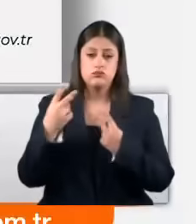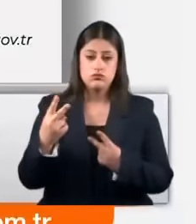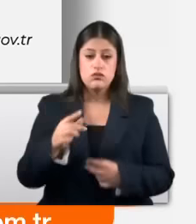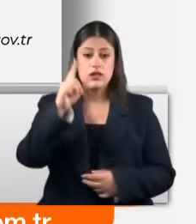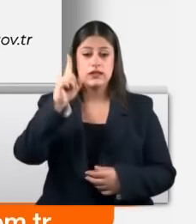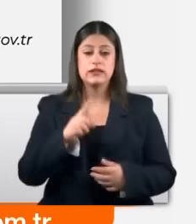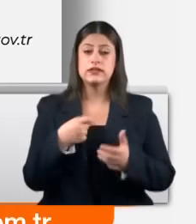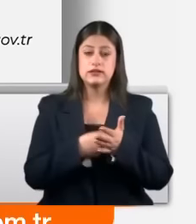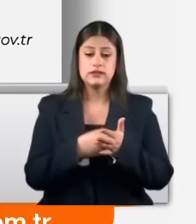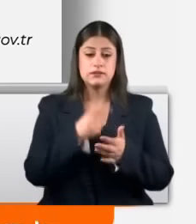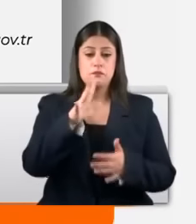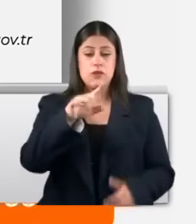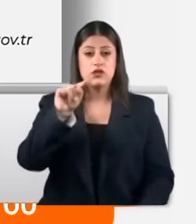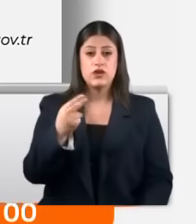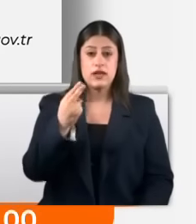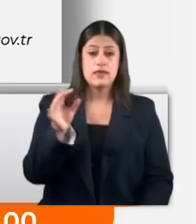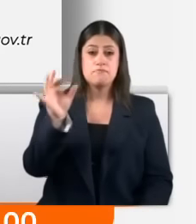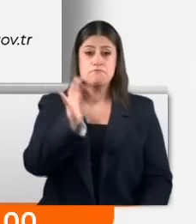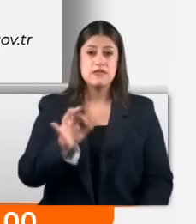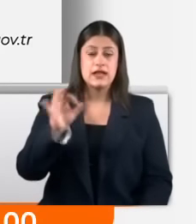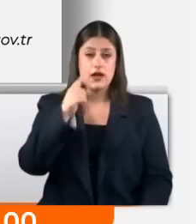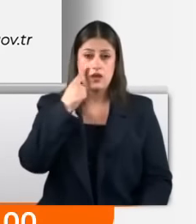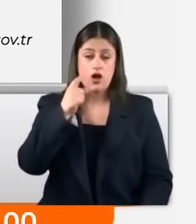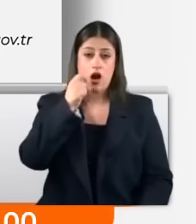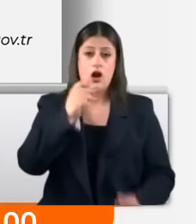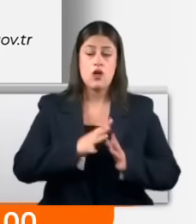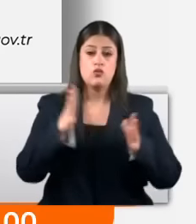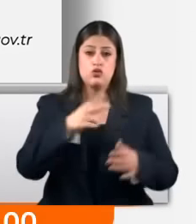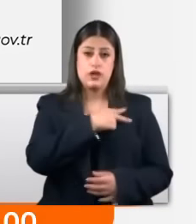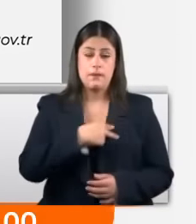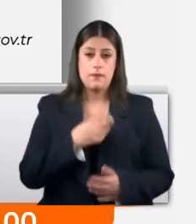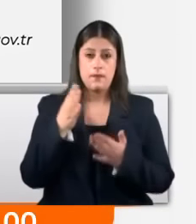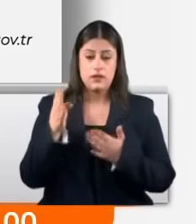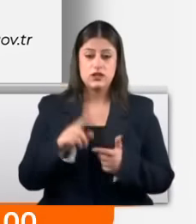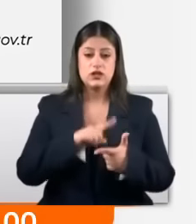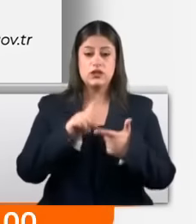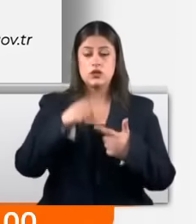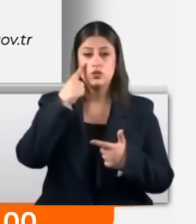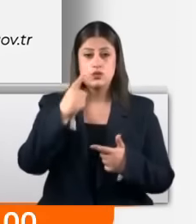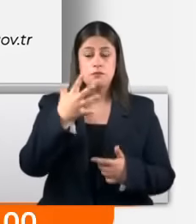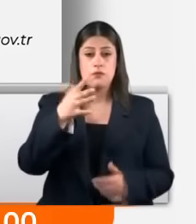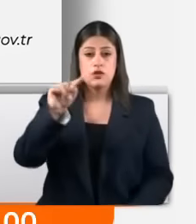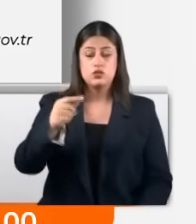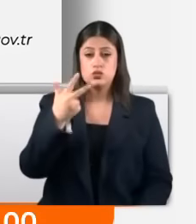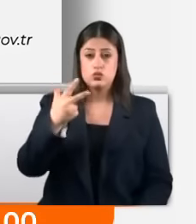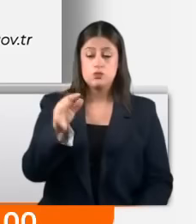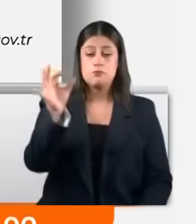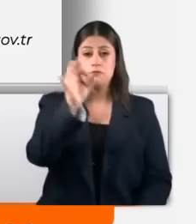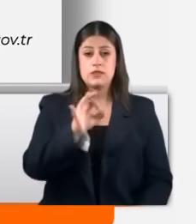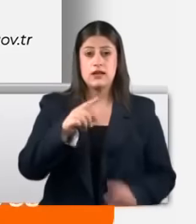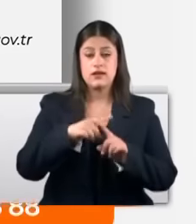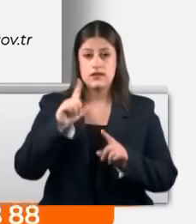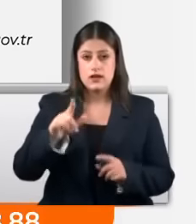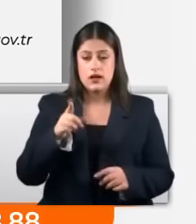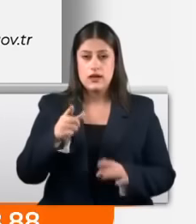başında 5.7 milyar lira borçla Ankara Büyükşehir Belediyesi geliyor. İkinci sırasında 5.3 milyar lira